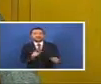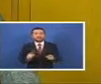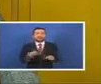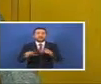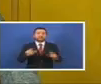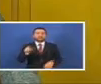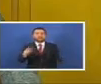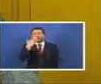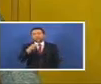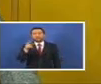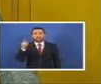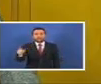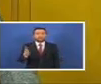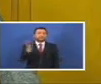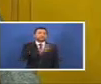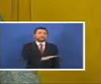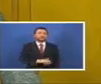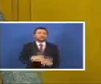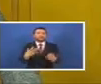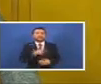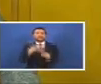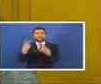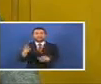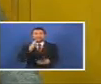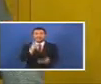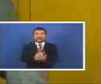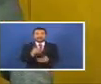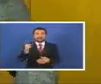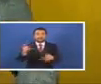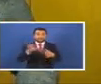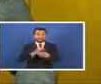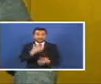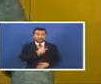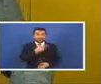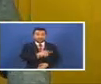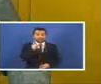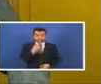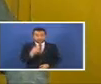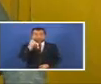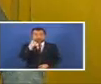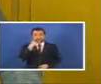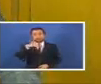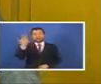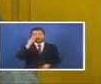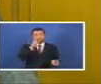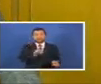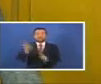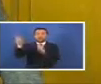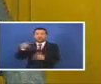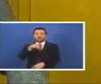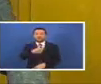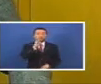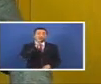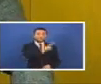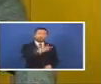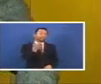ayrımdır. Yoksa bunun dışında kendi verdikleri iştihada rağmen gözlerini başka tarafa,